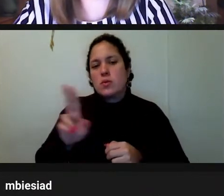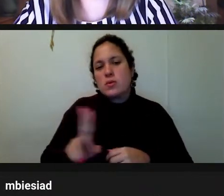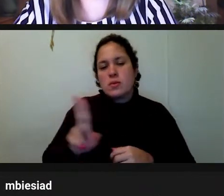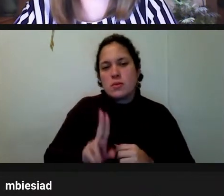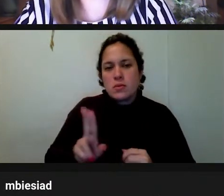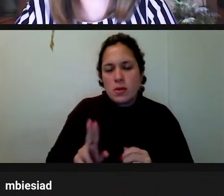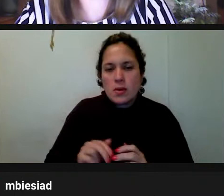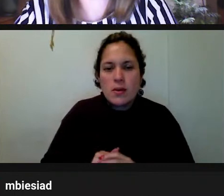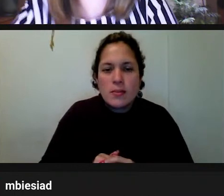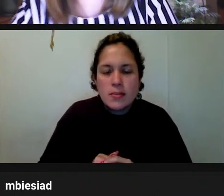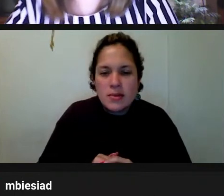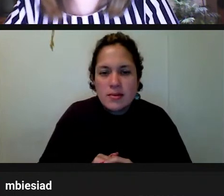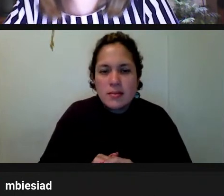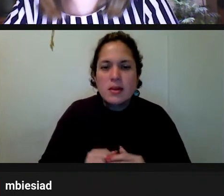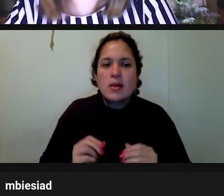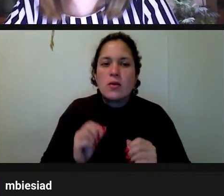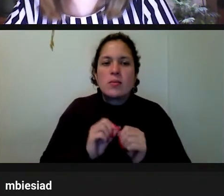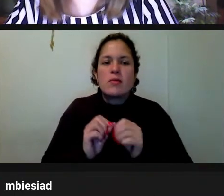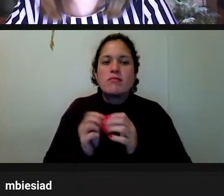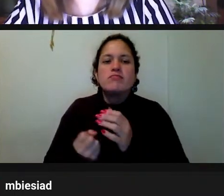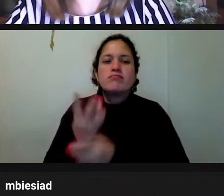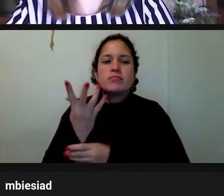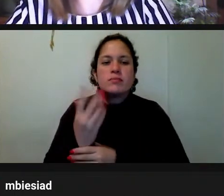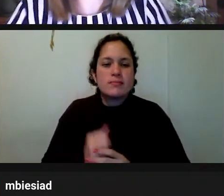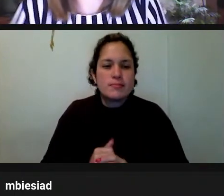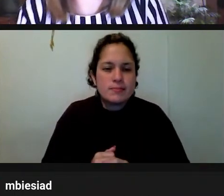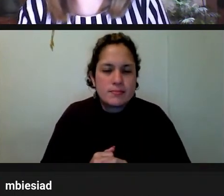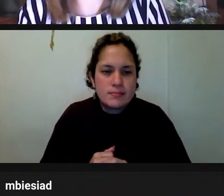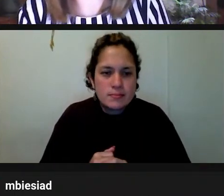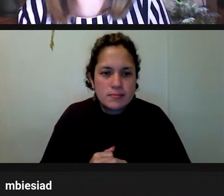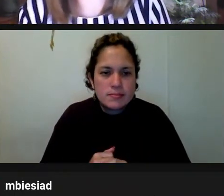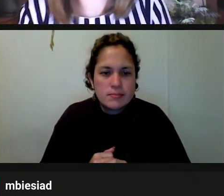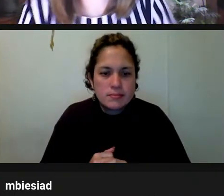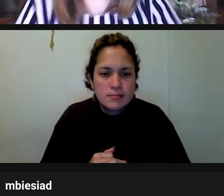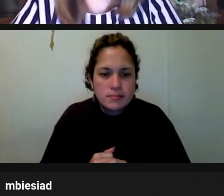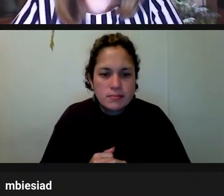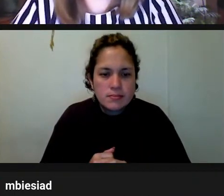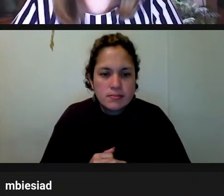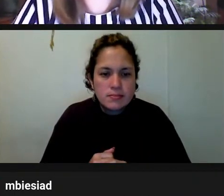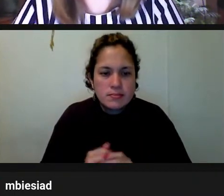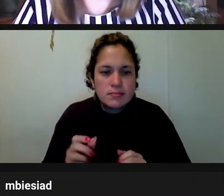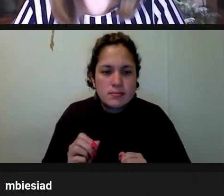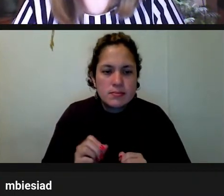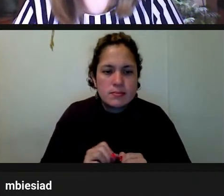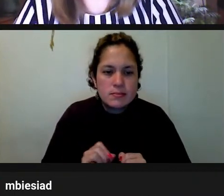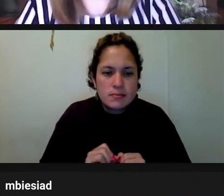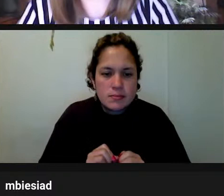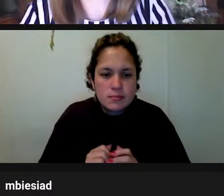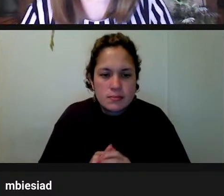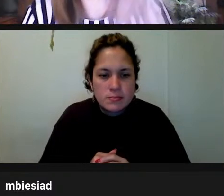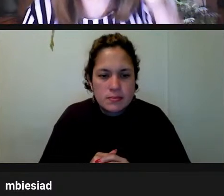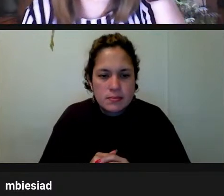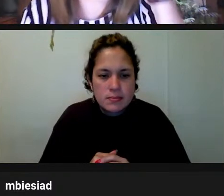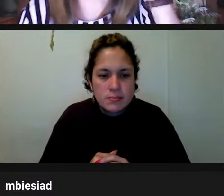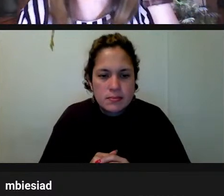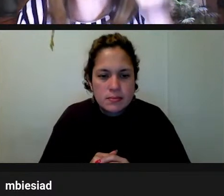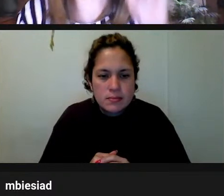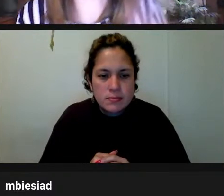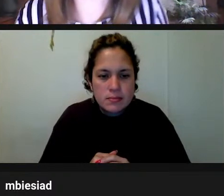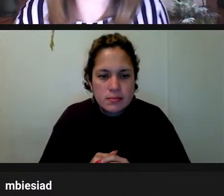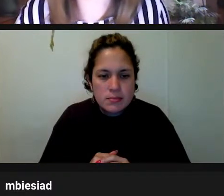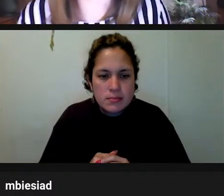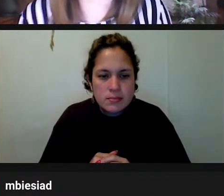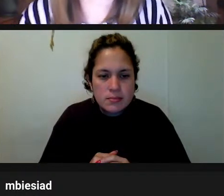i gdzie ele vem? Chciałam odpowiedzieć na nie, tak? Tak, poprosiłam. Tak, tak jak powiem po